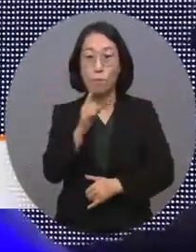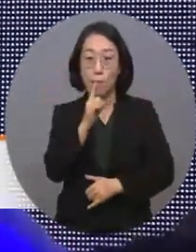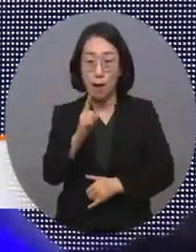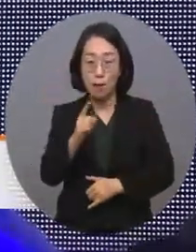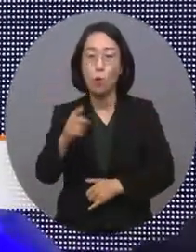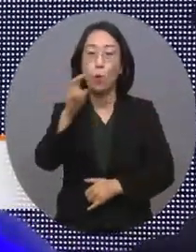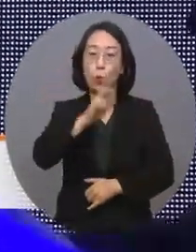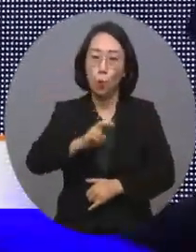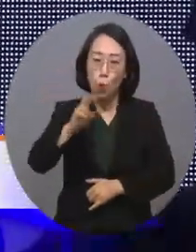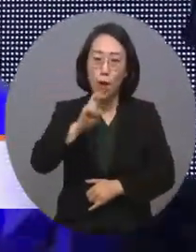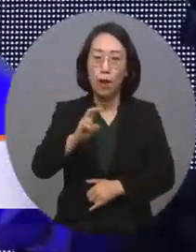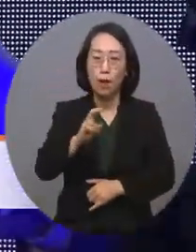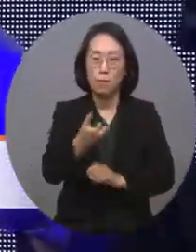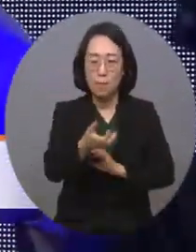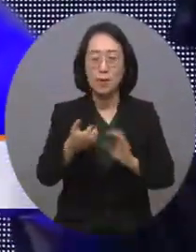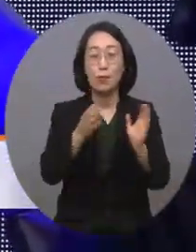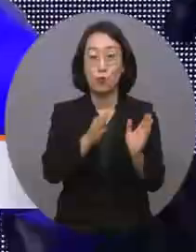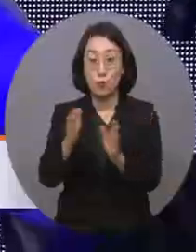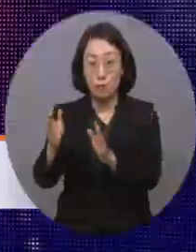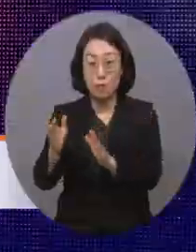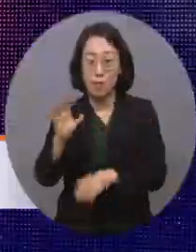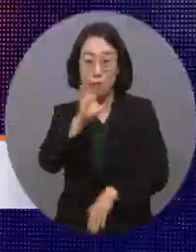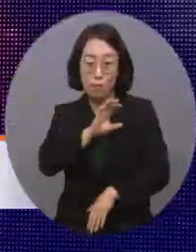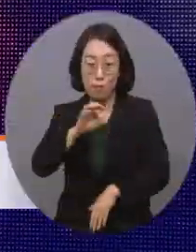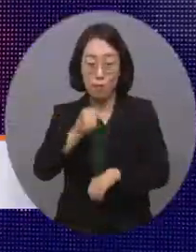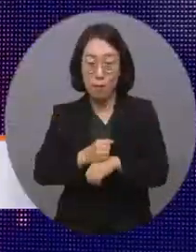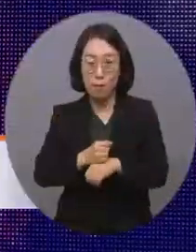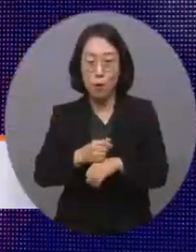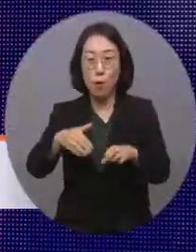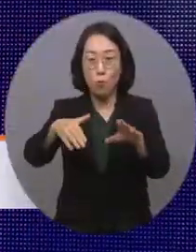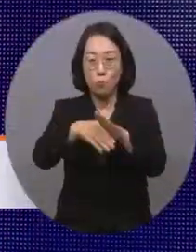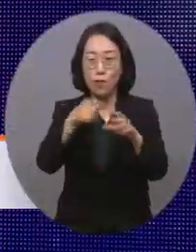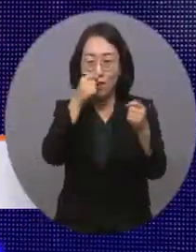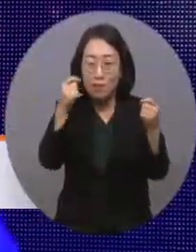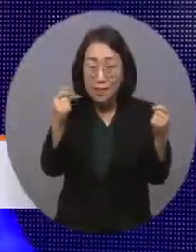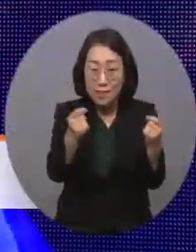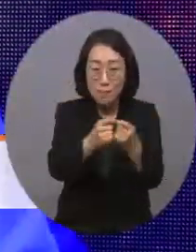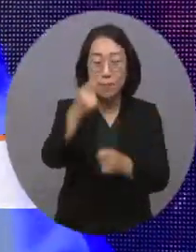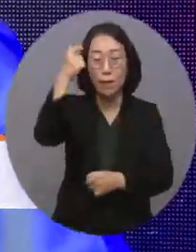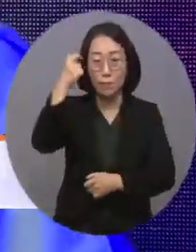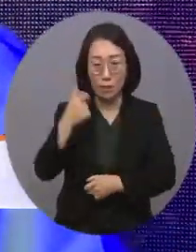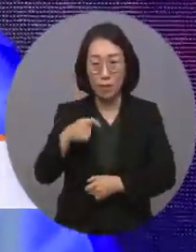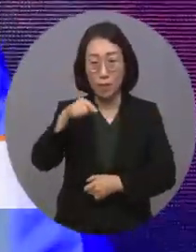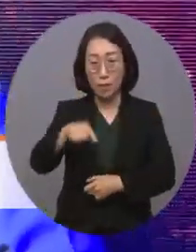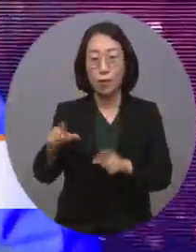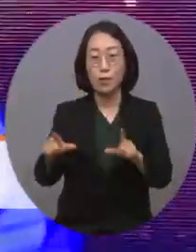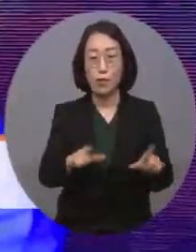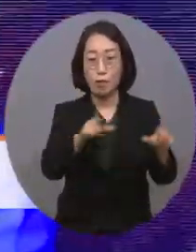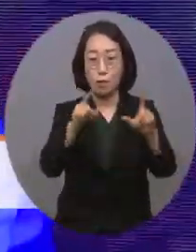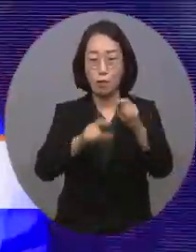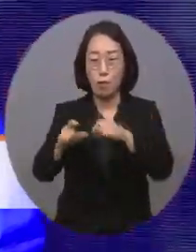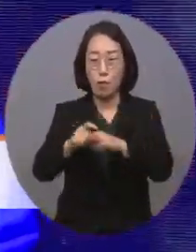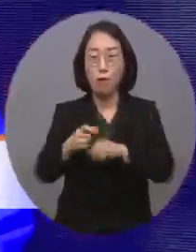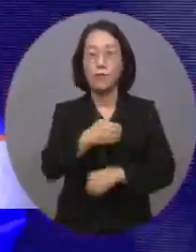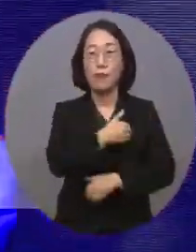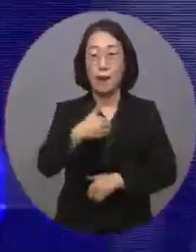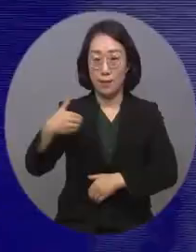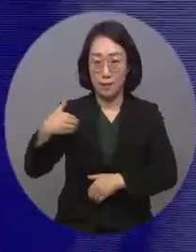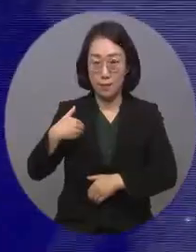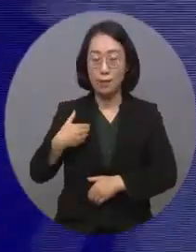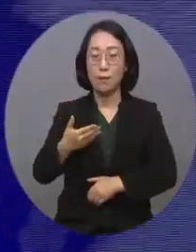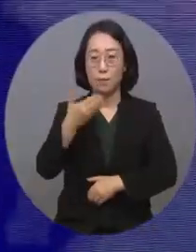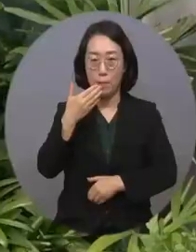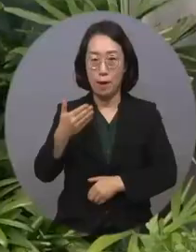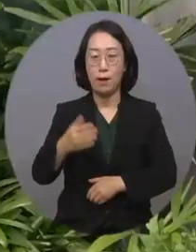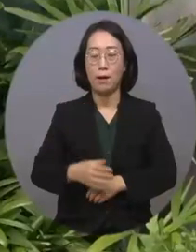노래 자랑을 준비하며 한국 문화에 대한 친밀감을 느끼고 한국 생활에 좀 더 자신감을 갖게 되었습니다.